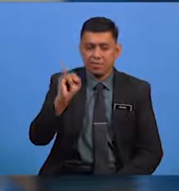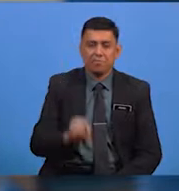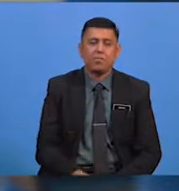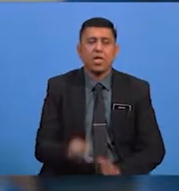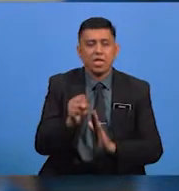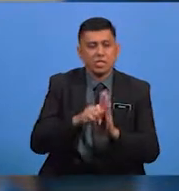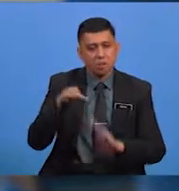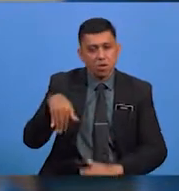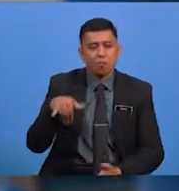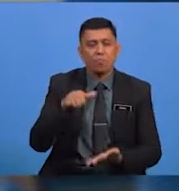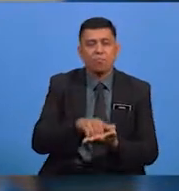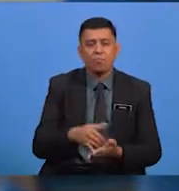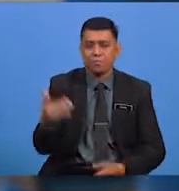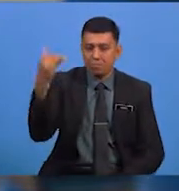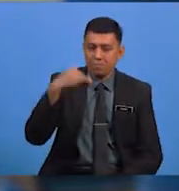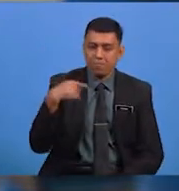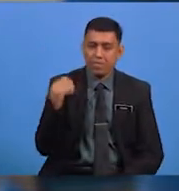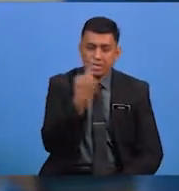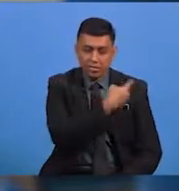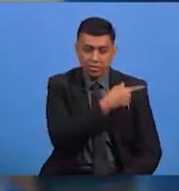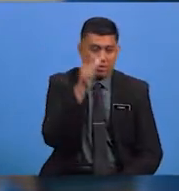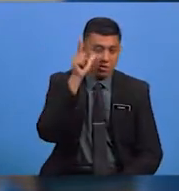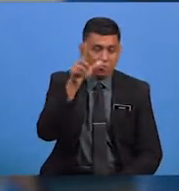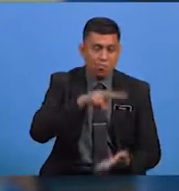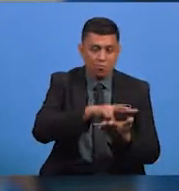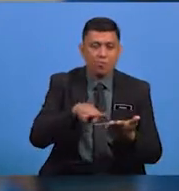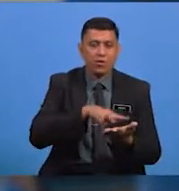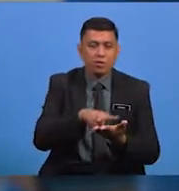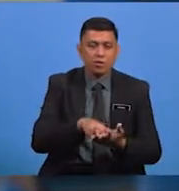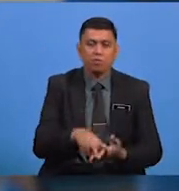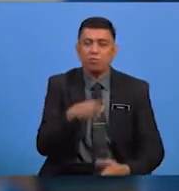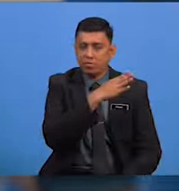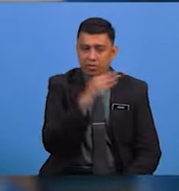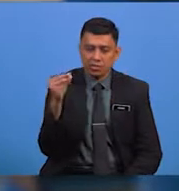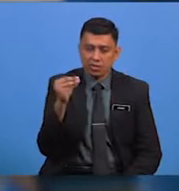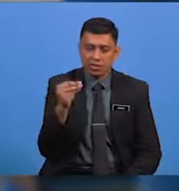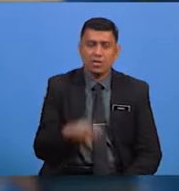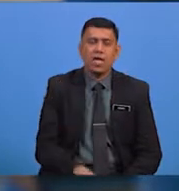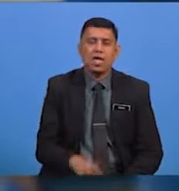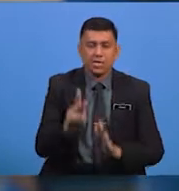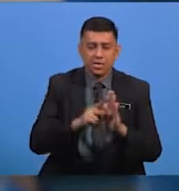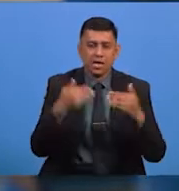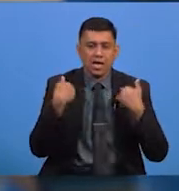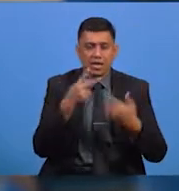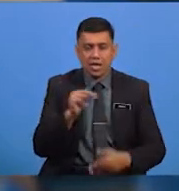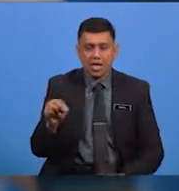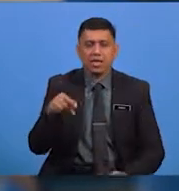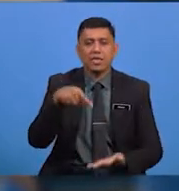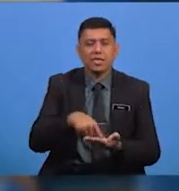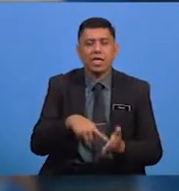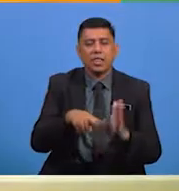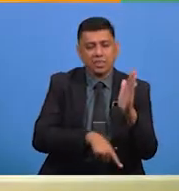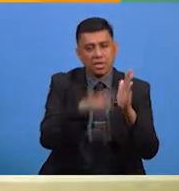Sebelum itu, mari kita lihat video dan situasi ini terlebih